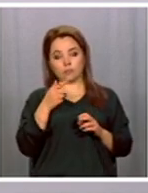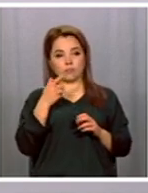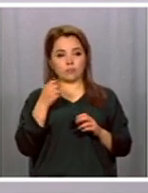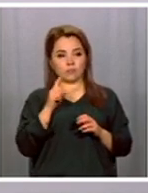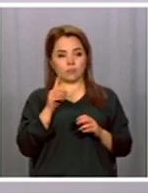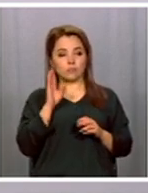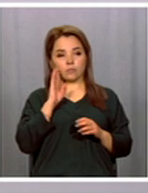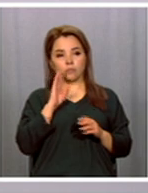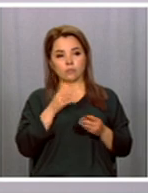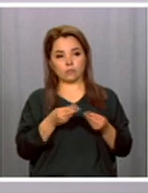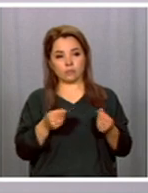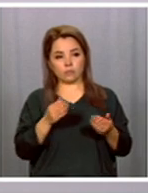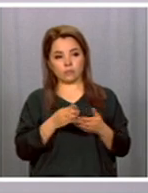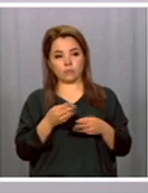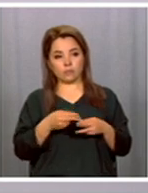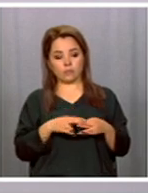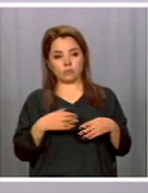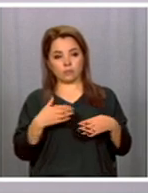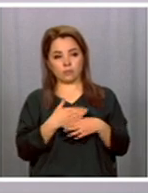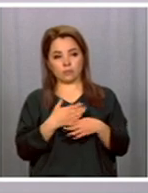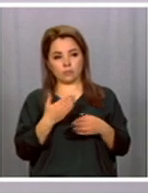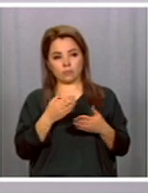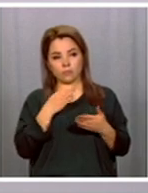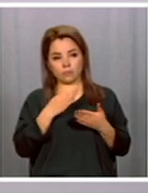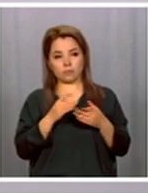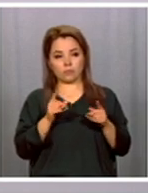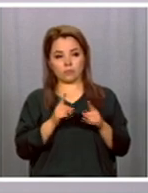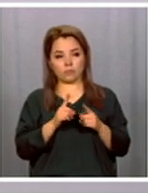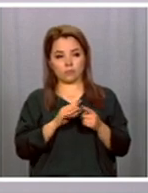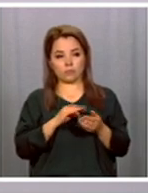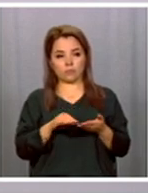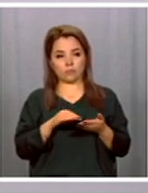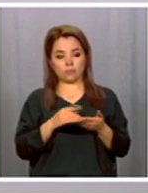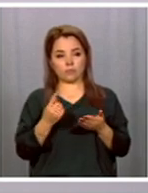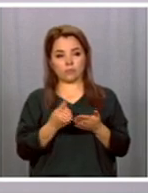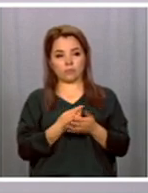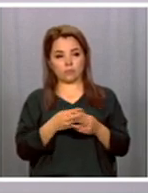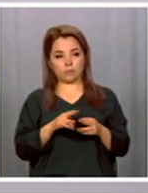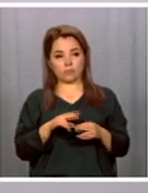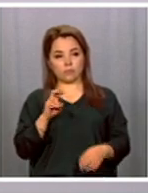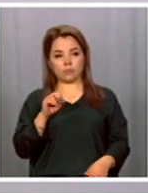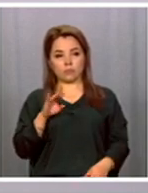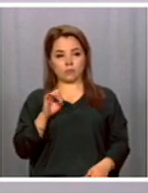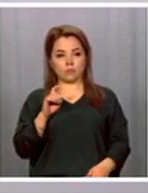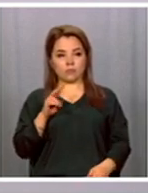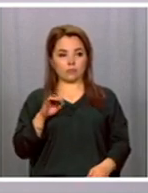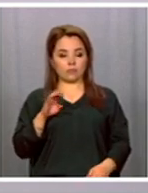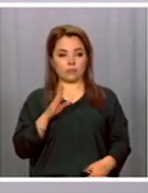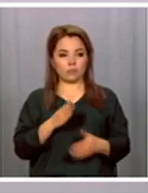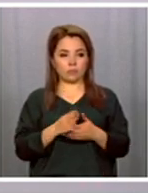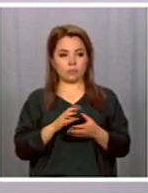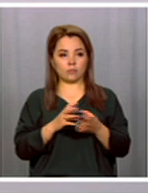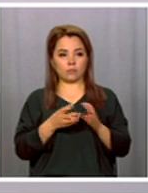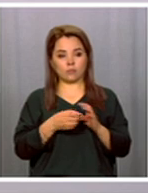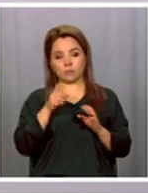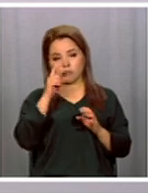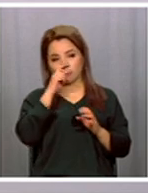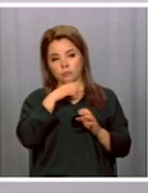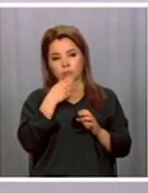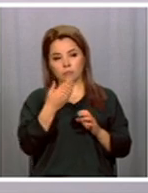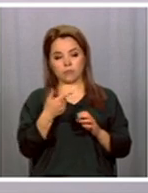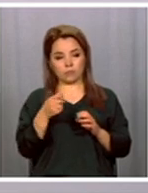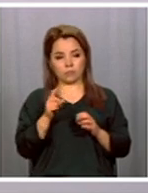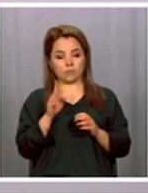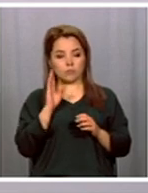Сондықтан бұл реакция теңдеуін жазған кезде ең алдымен натрий хлориді және көмір қышқыл газы мен суды жазамыз. Үш